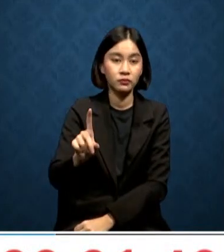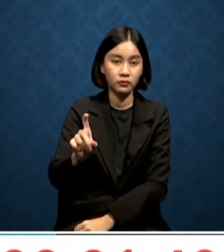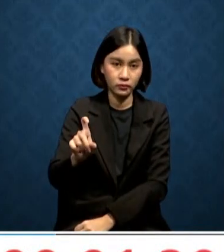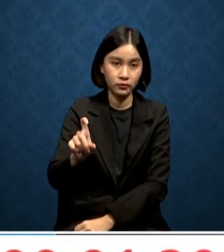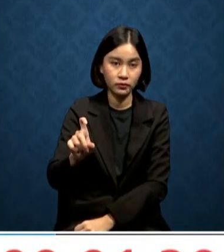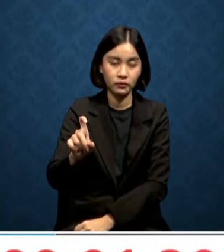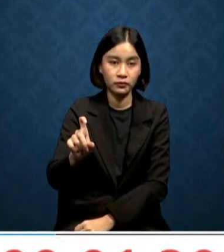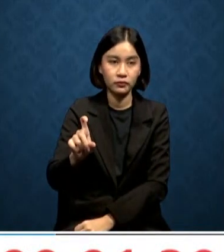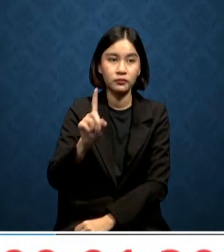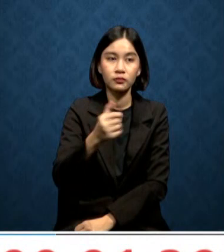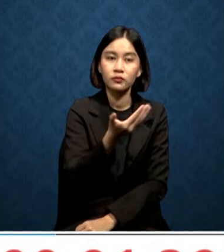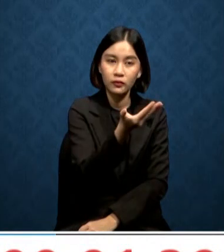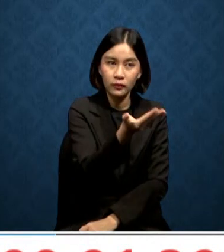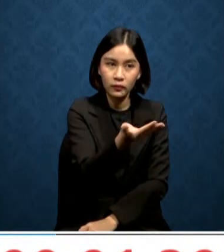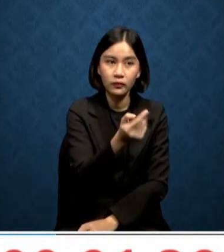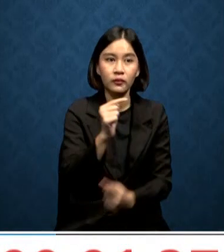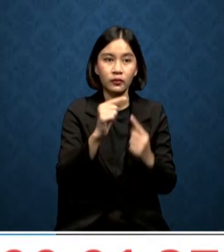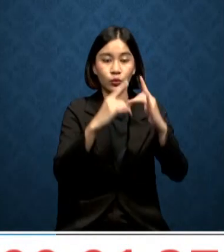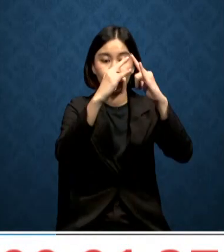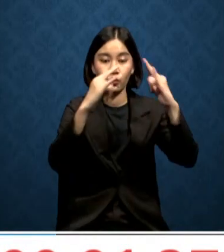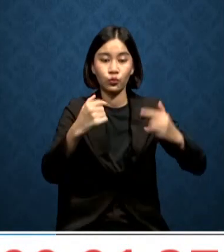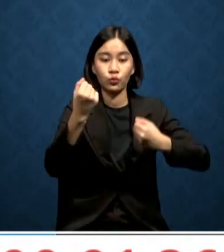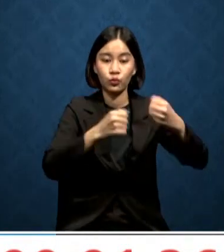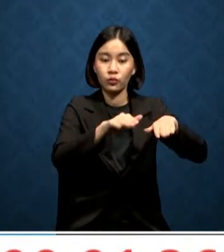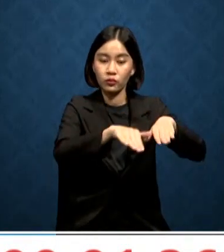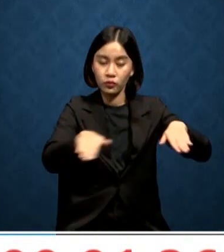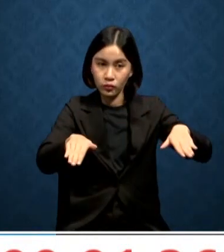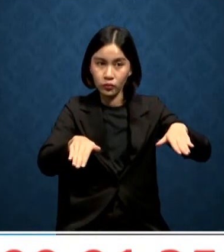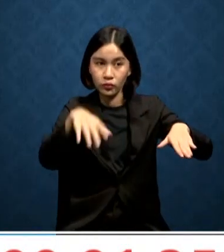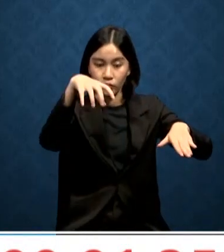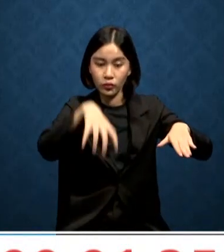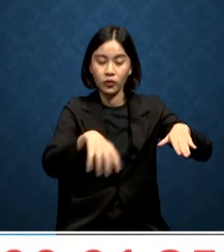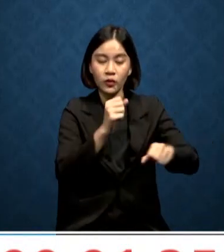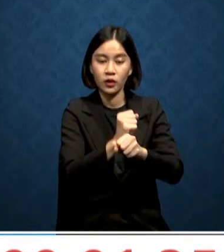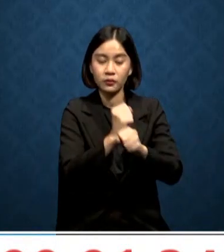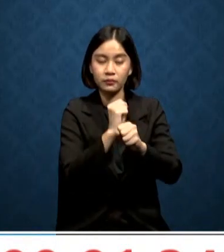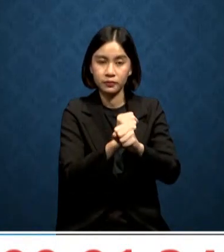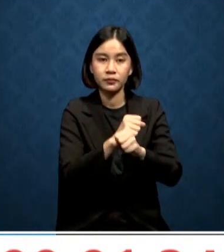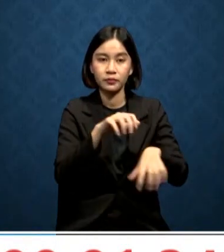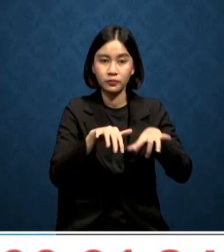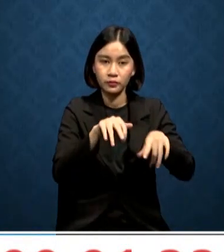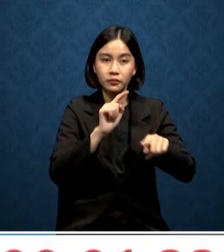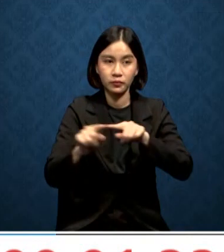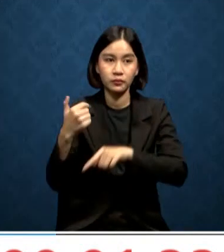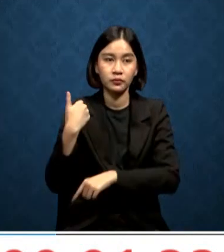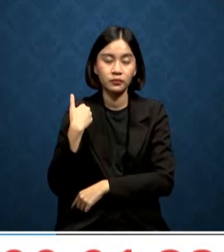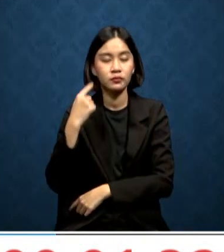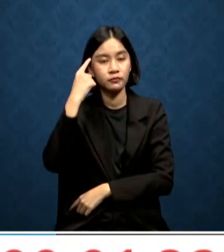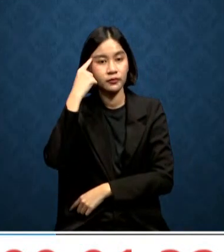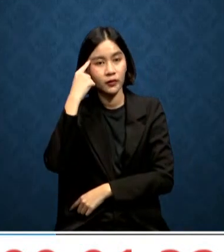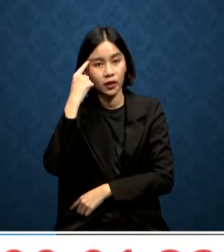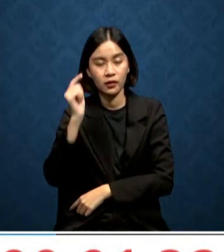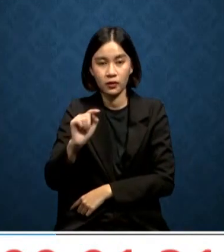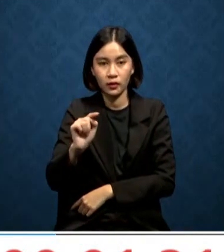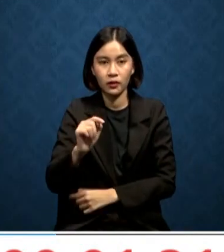ต้องไปอาศัยโรงรถเป็นสถานที่ทำงานนะครับก็ควรที่จะ